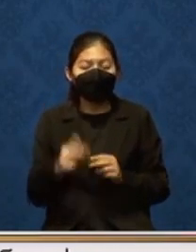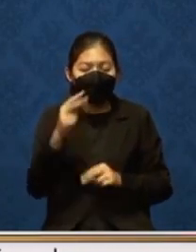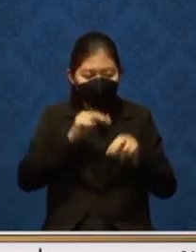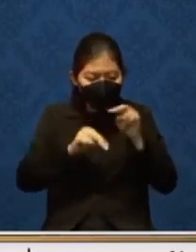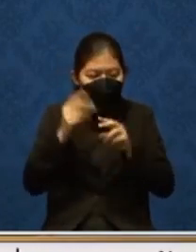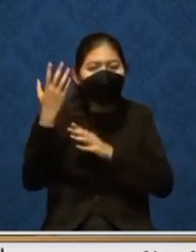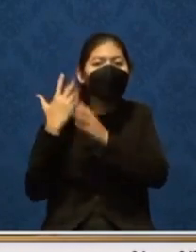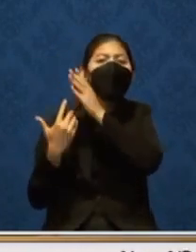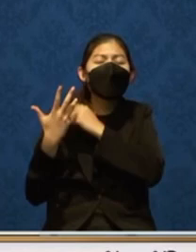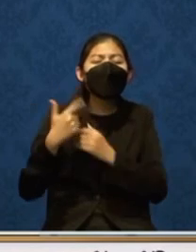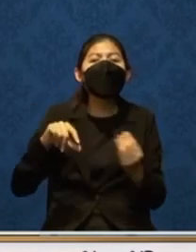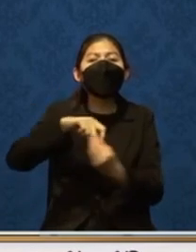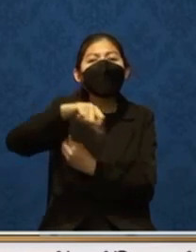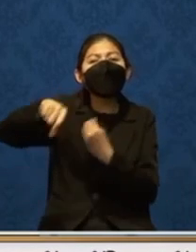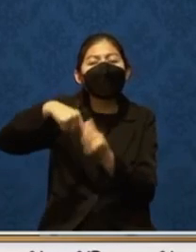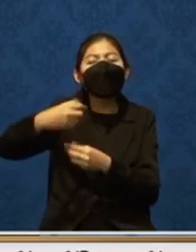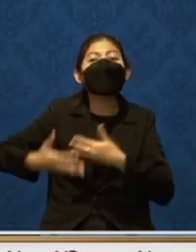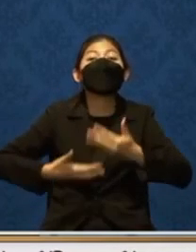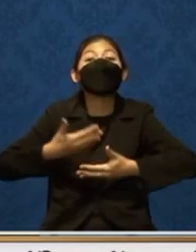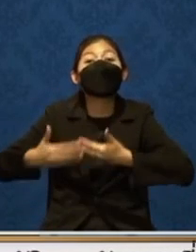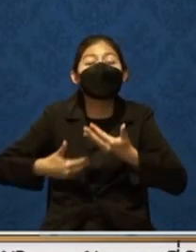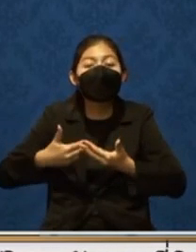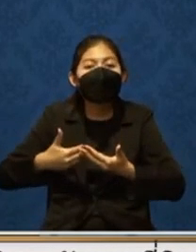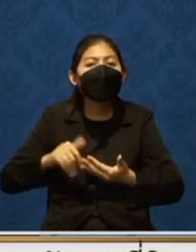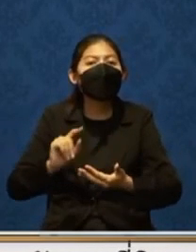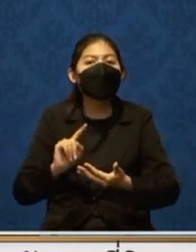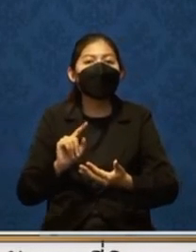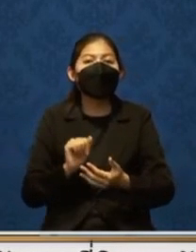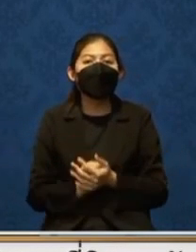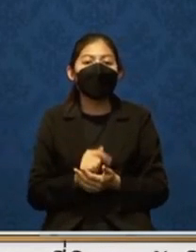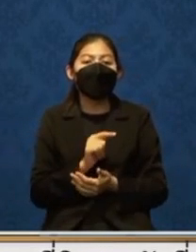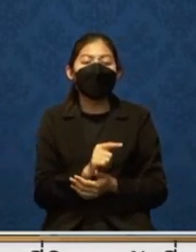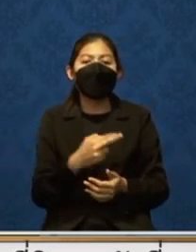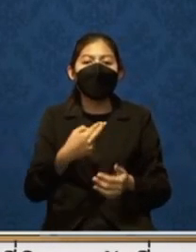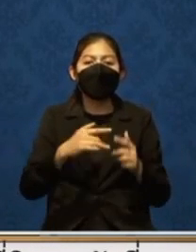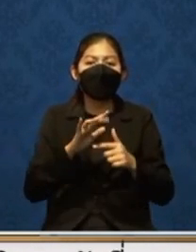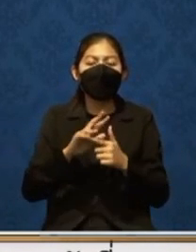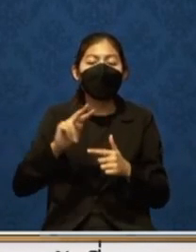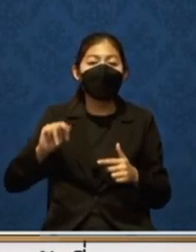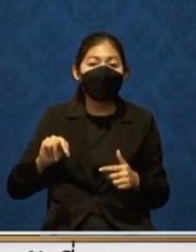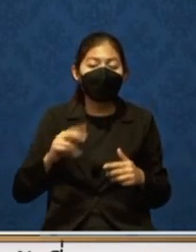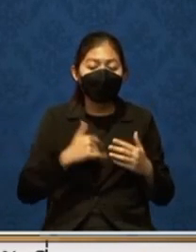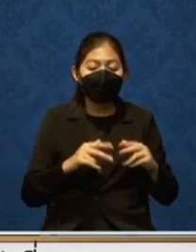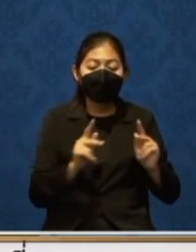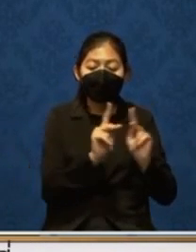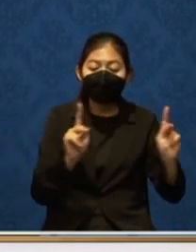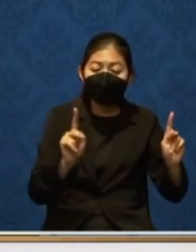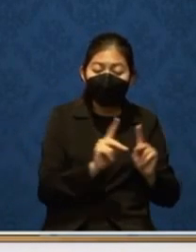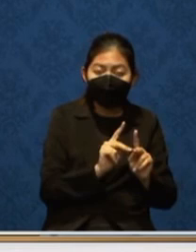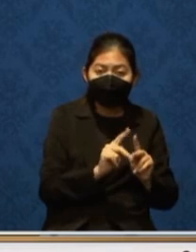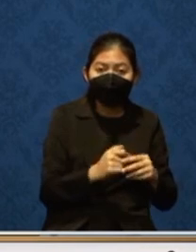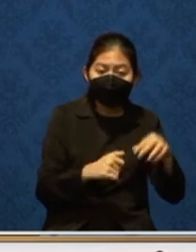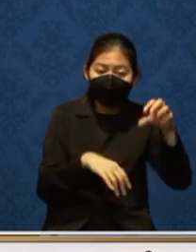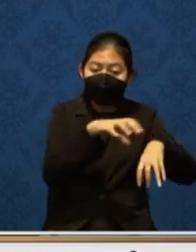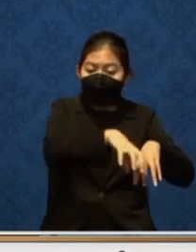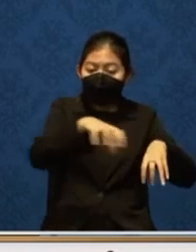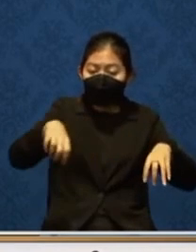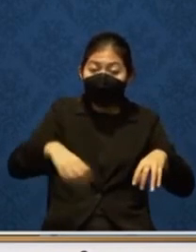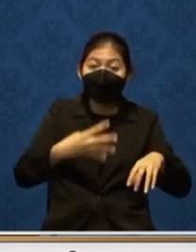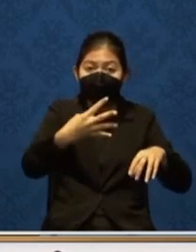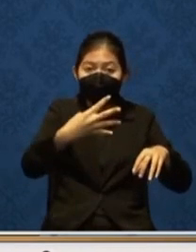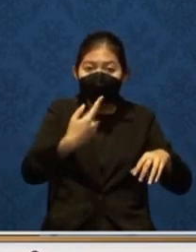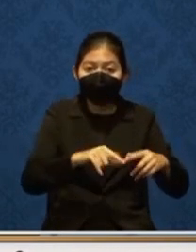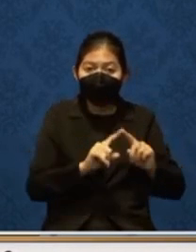กมพันาธุรกิกราค้า่ะคบวใน A คนนี้ เป็ผู้ถือหนและกรรมการู่ใธุรกิจ 4 แหงแต่ใน 3 แห่ง